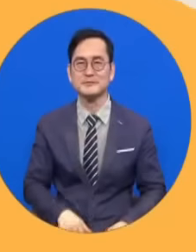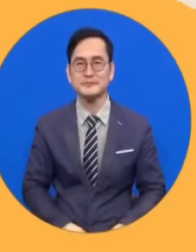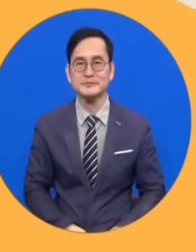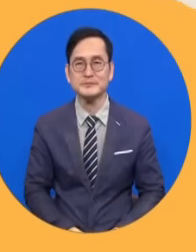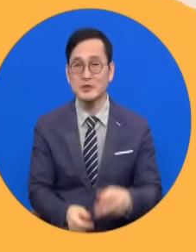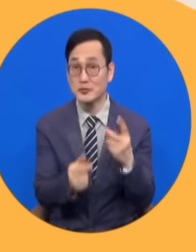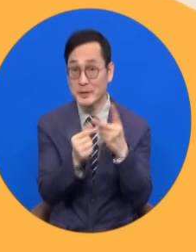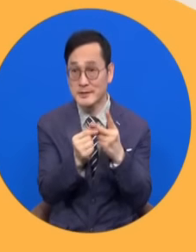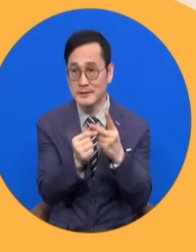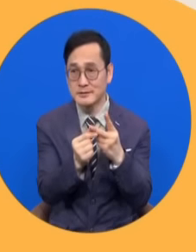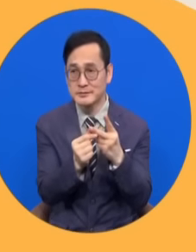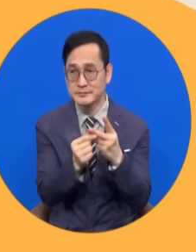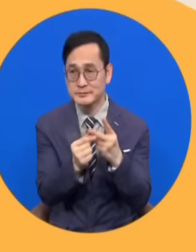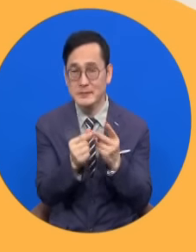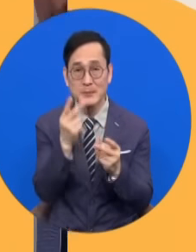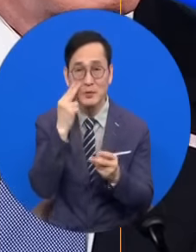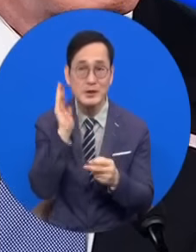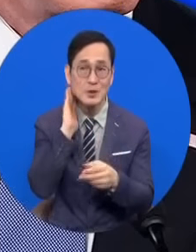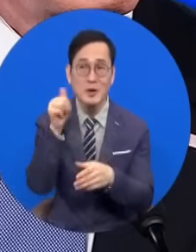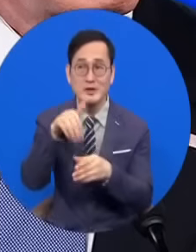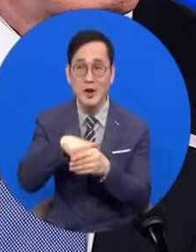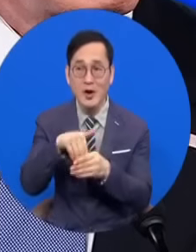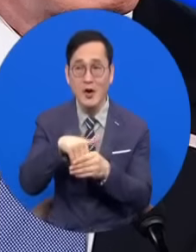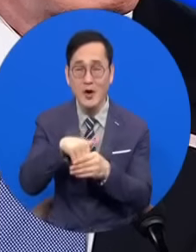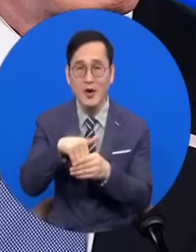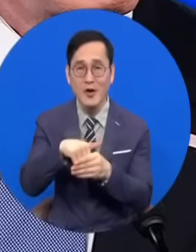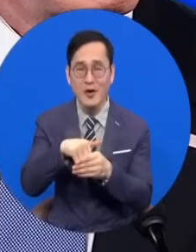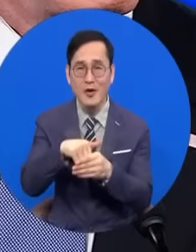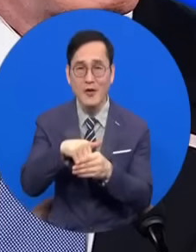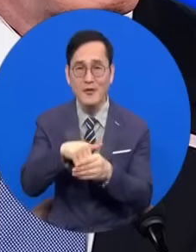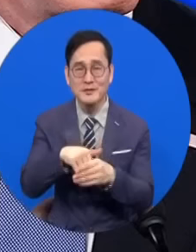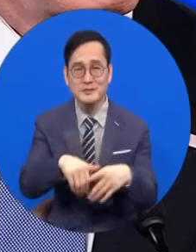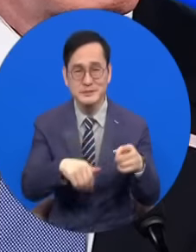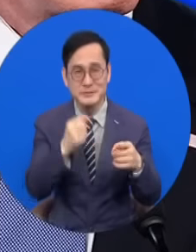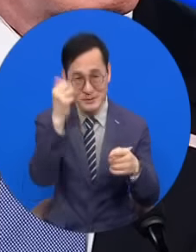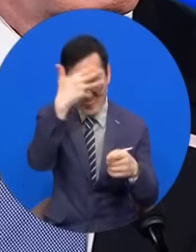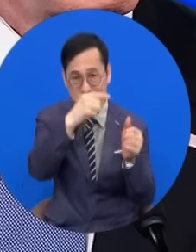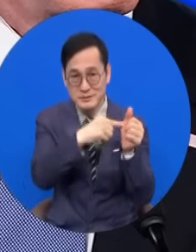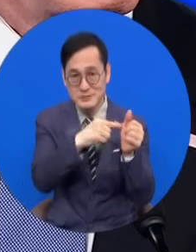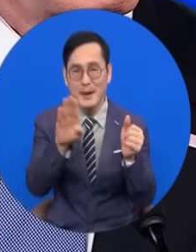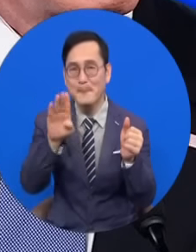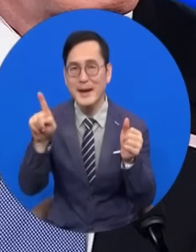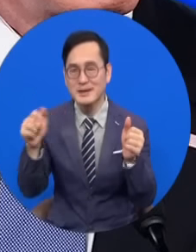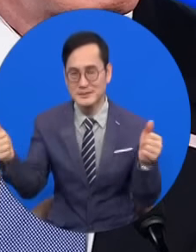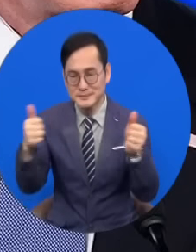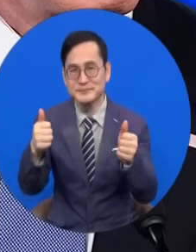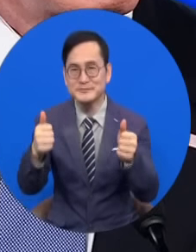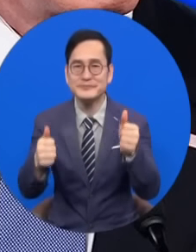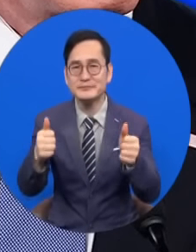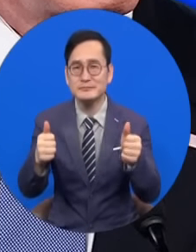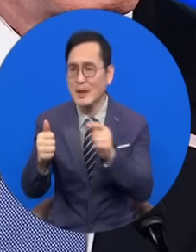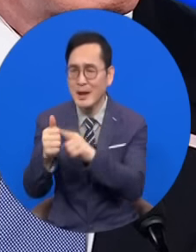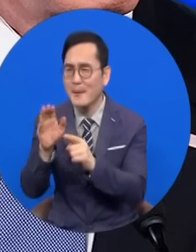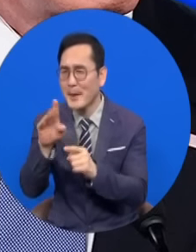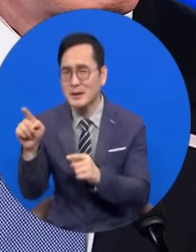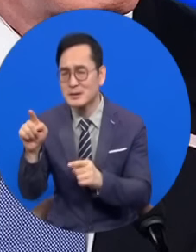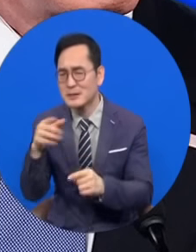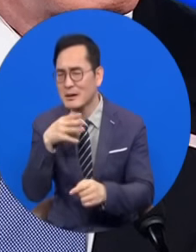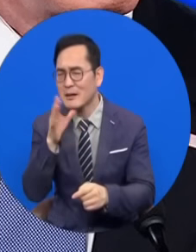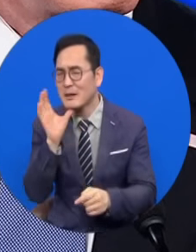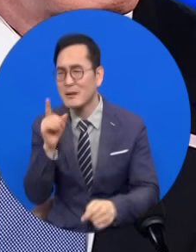드립니다네 미국 대선에서 이른바 후보 교체론 이야기가 강하게 제기되고 있습니다 특히나 미국민주당 내부에서